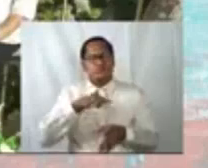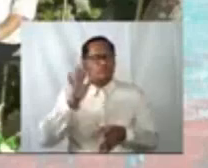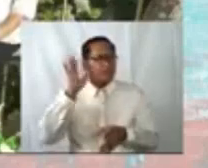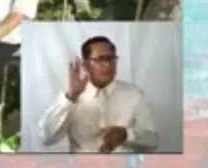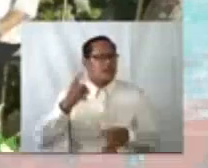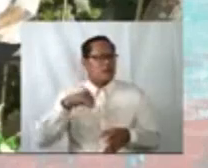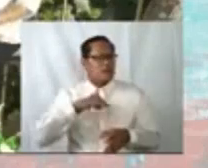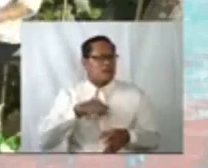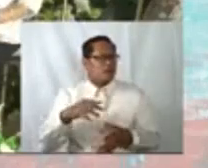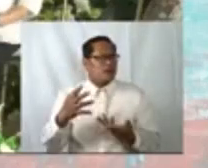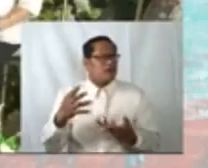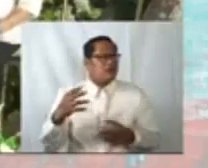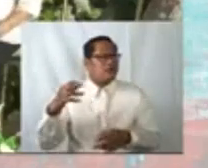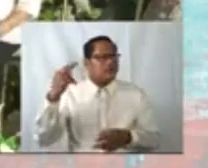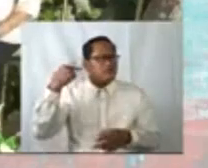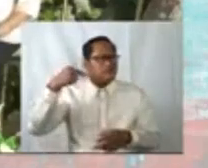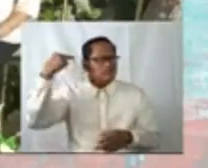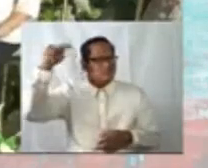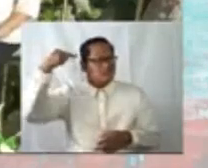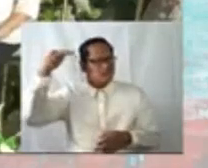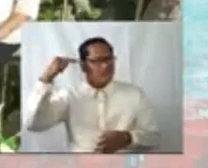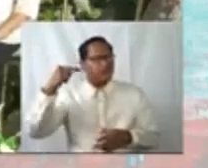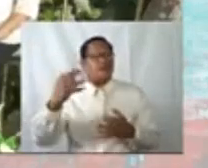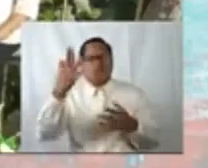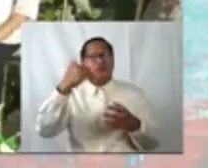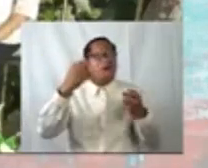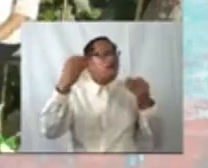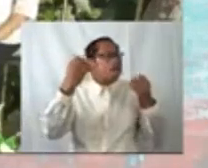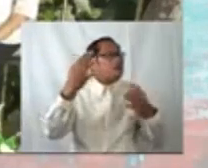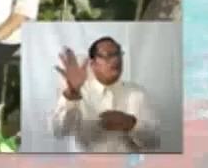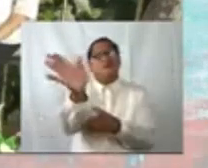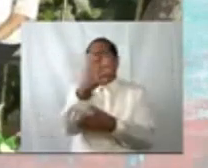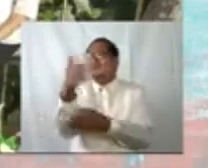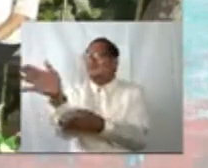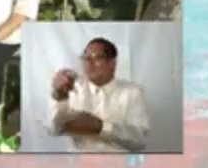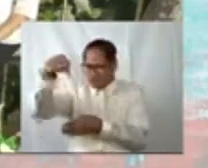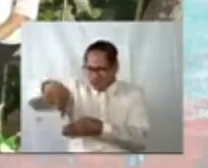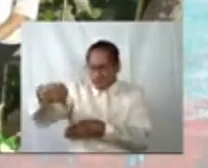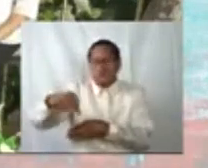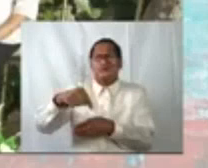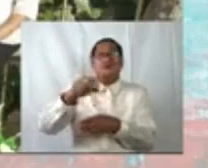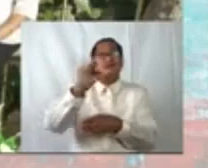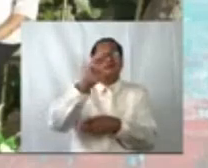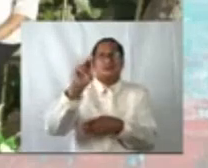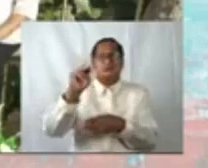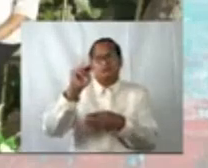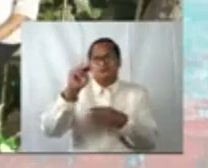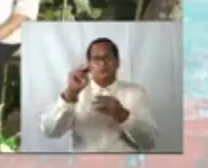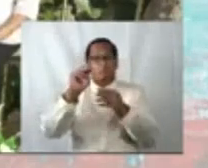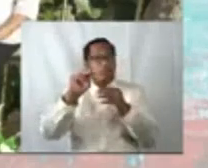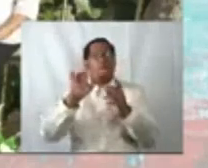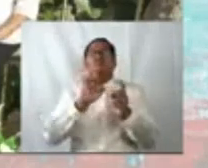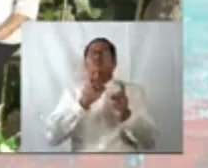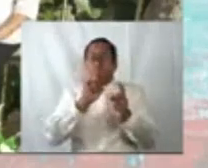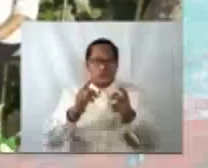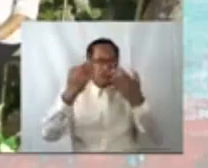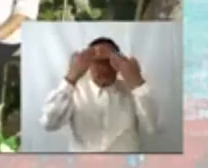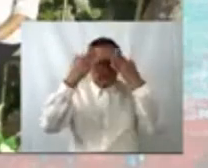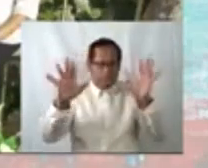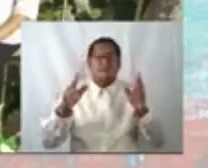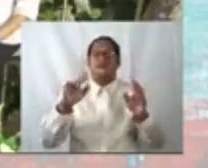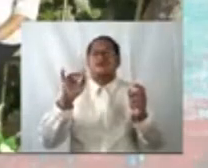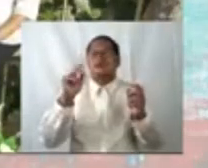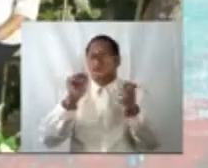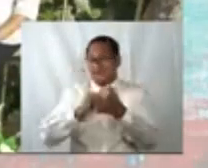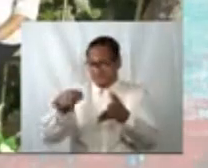ko, Professor Chow, ba't ba maraming flag dito sa mall na ito? Hindi niya alam. It is flag month. Narating